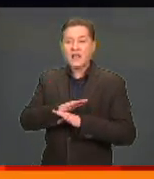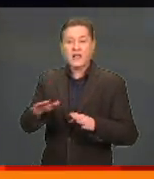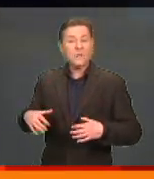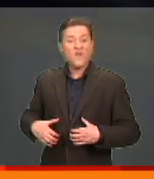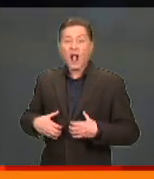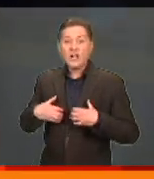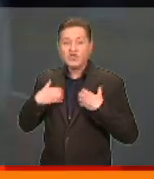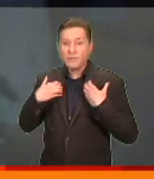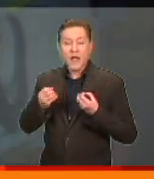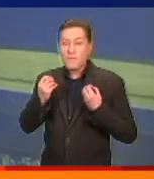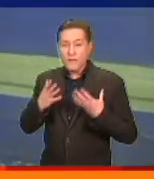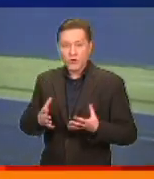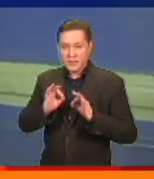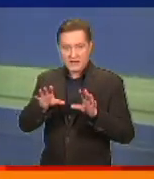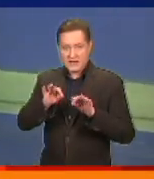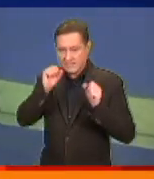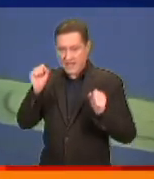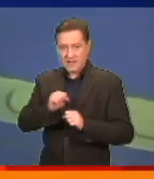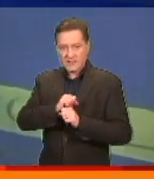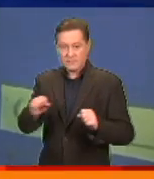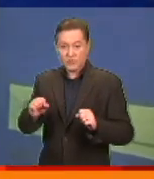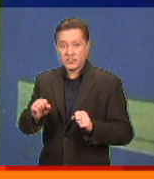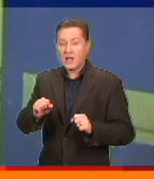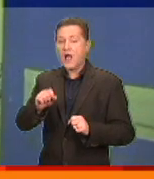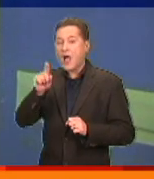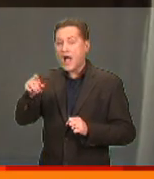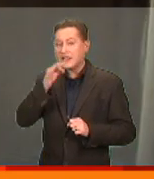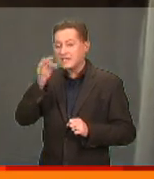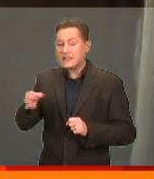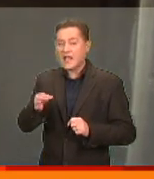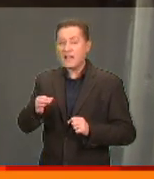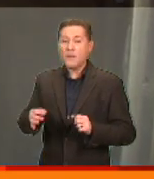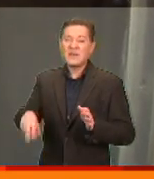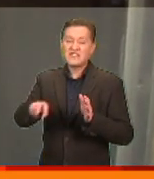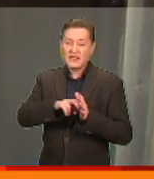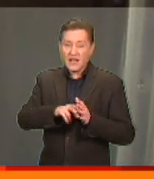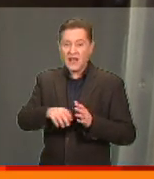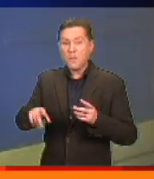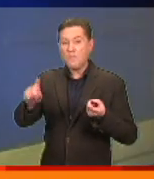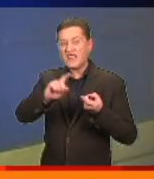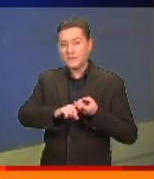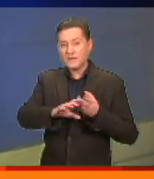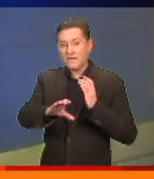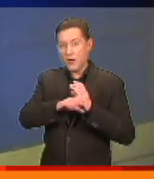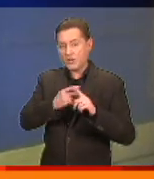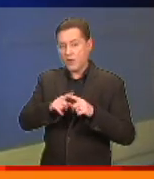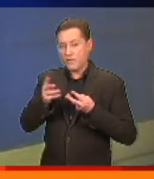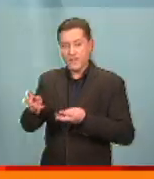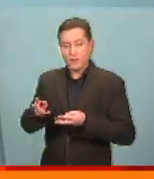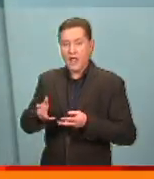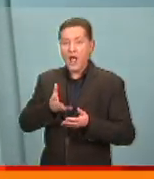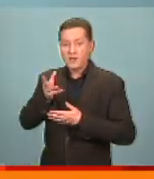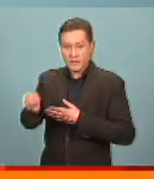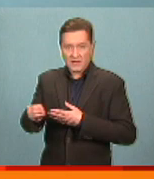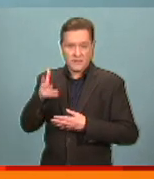Кошмар. Просто не розказати вам. Жінка дізналася, їх всадовили у причіпний вагон, якого не опалюють. Хоча за квиток вона заплатила